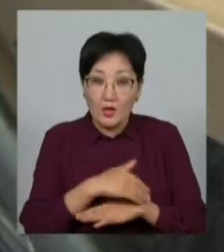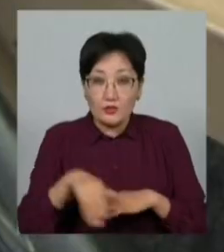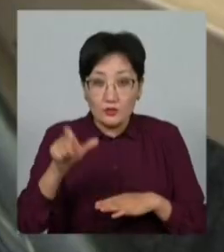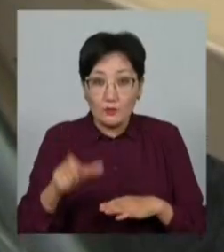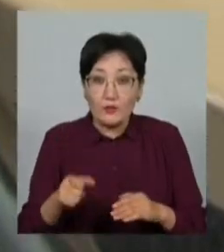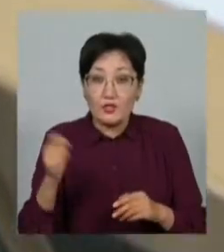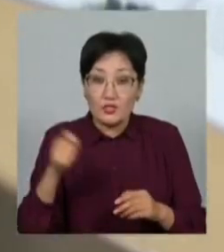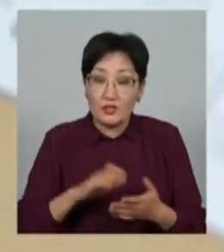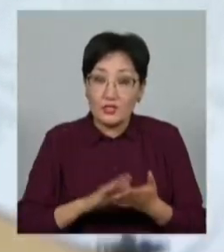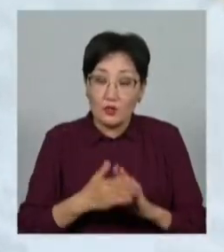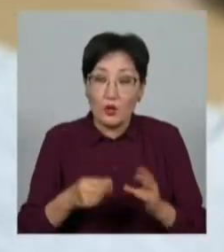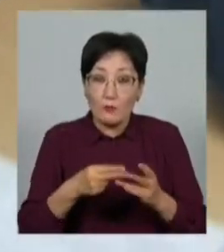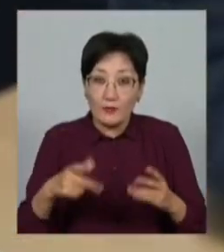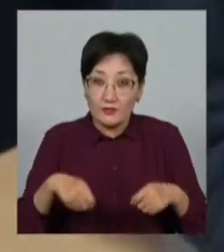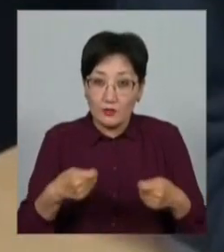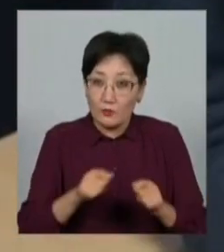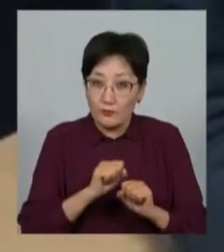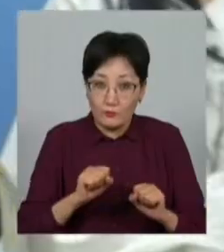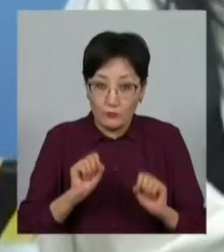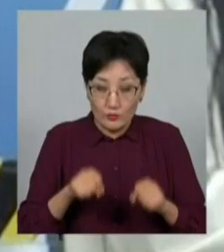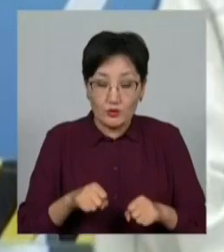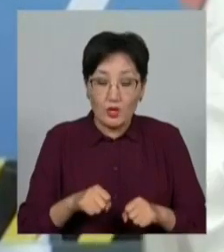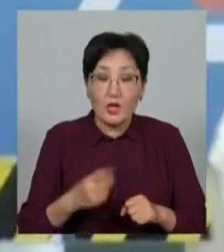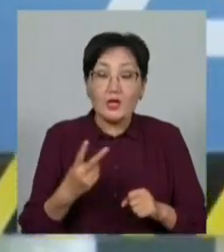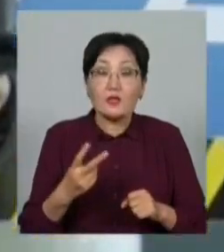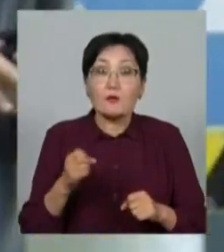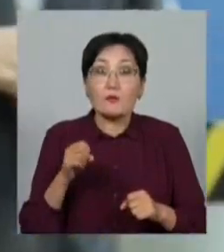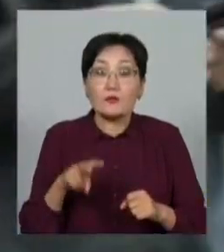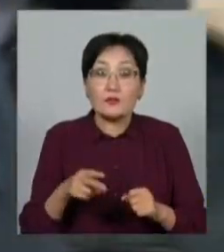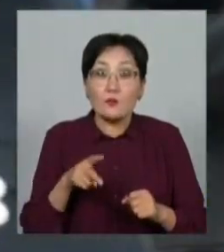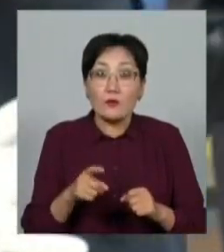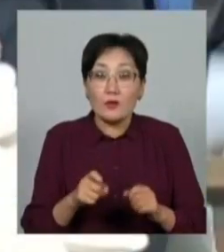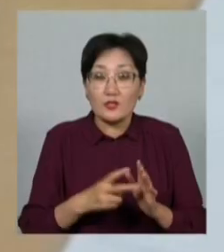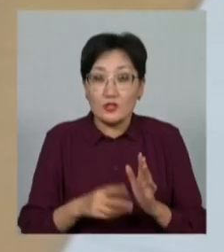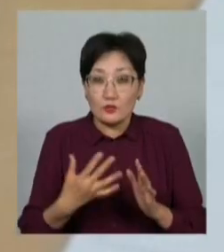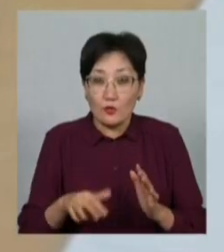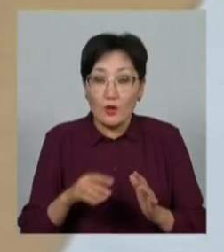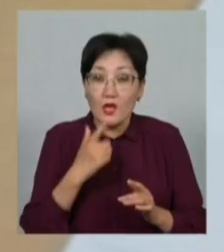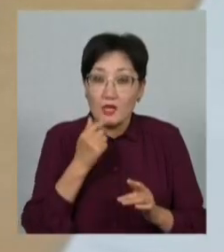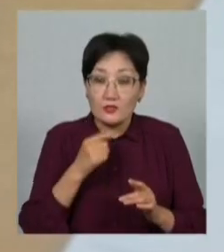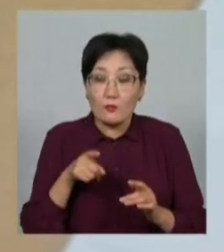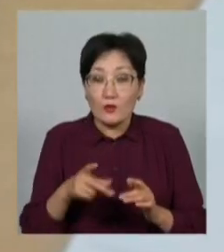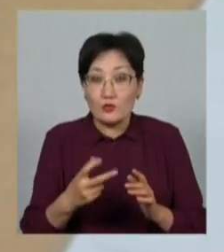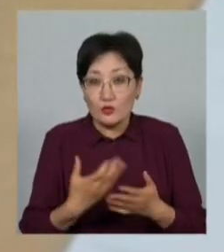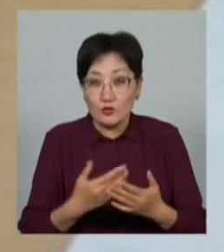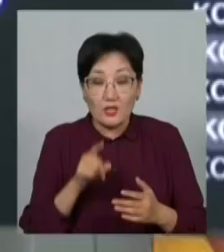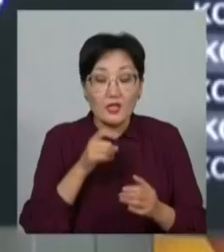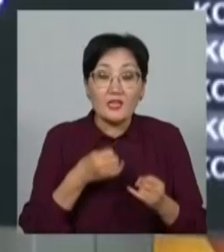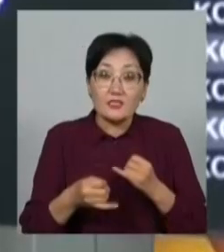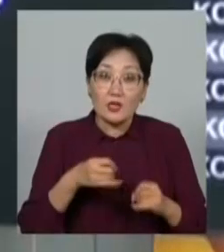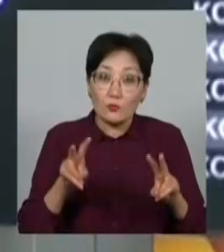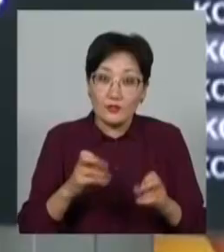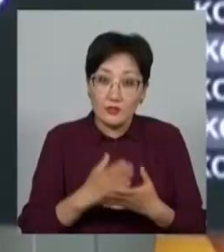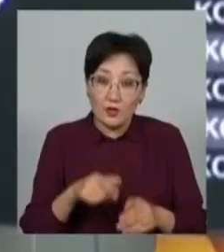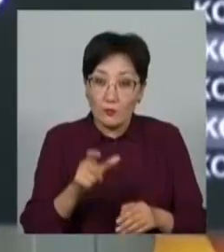келген жағдайда да ПТР тест тапсырмауына болады. 12 сәуірден бастап 1750-ге жуық қызыл түсті, 1300-ге жуық сары түсті статусы